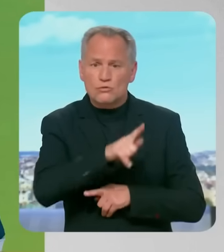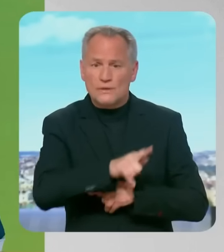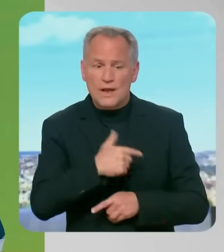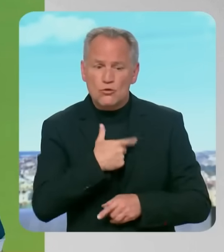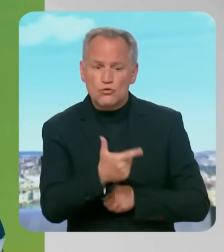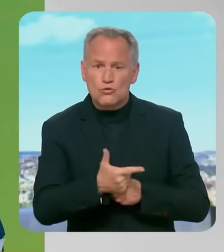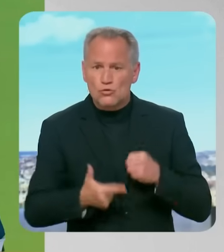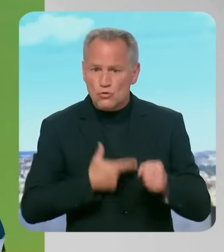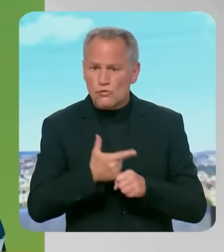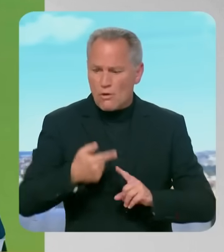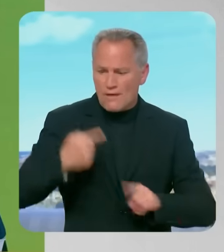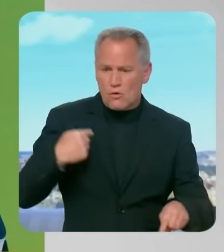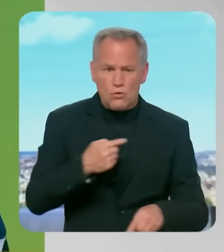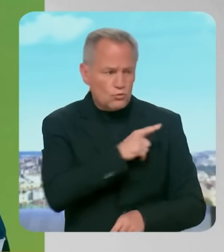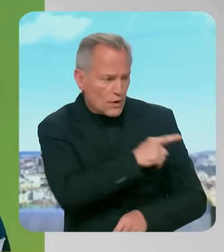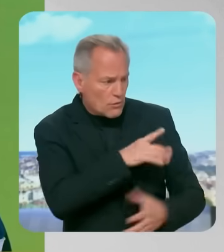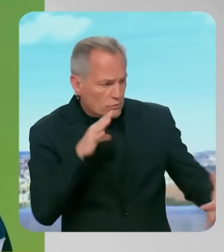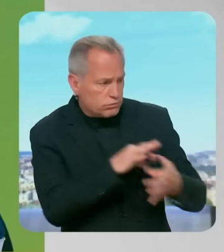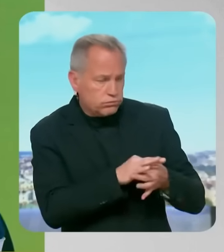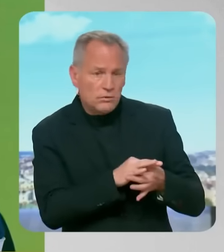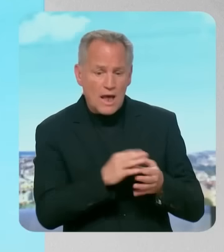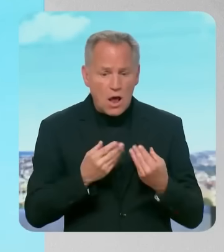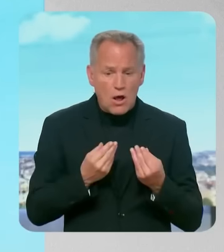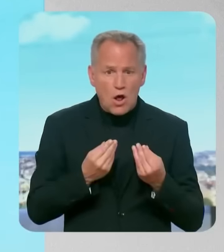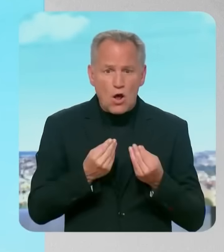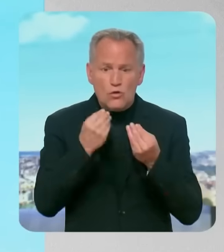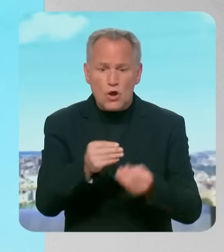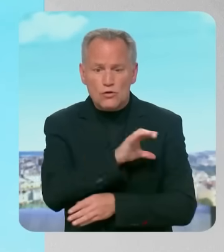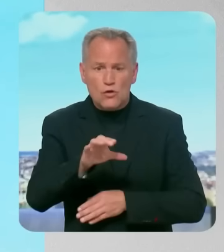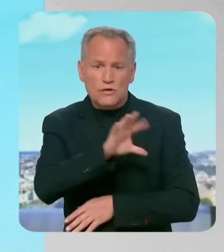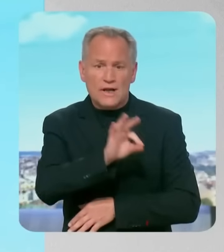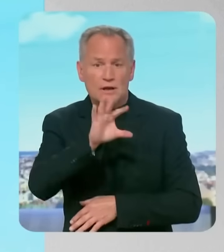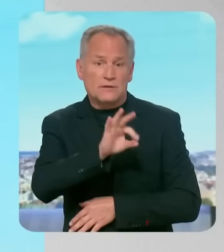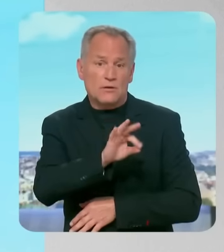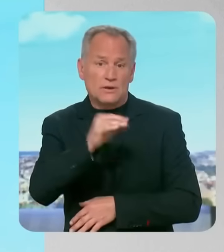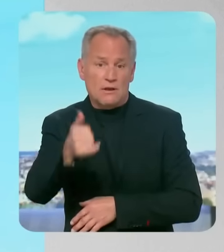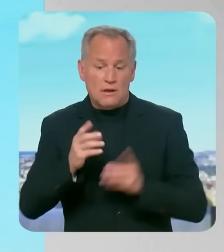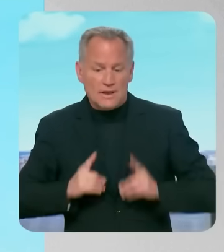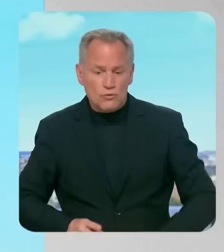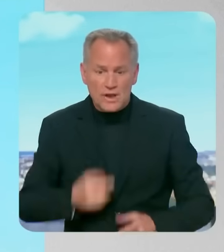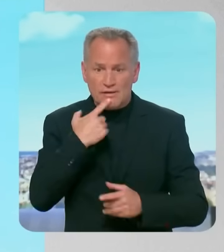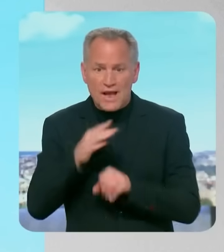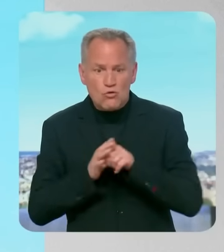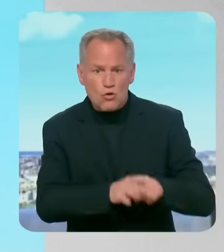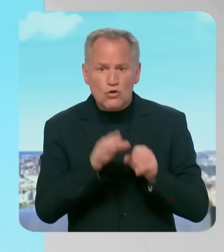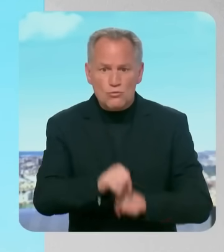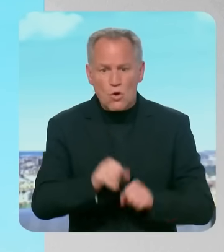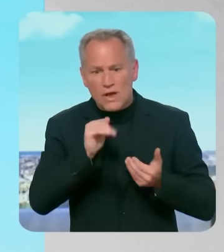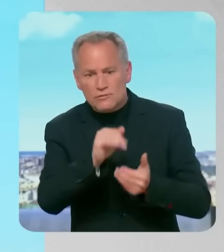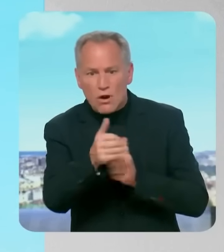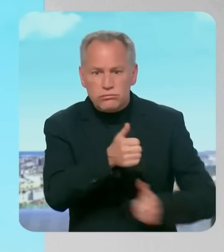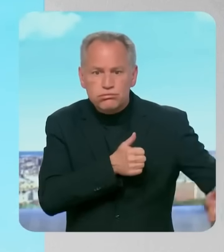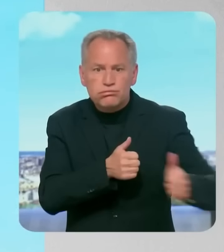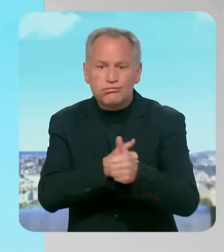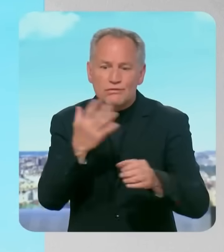il y a 2 ans qui nous a permis de faire élire 151 députés, qui nous a permis à la gauche d'espérer la conquête du pouvoir. Et vous voyez, pendant que nous